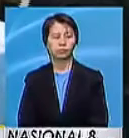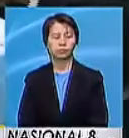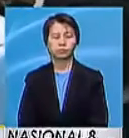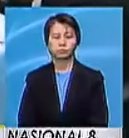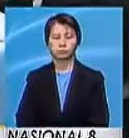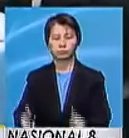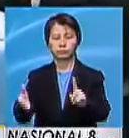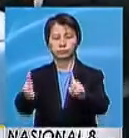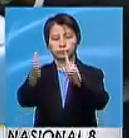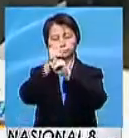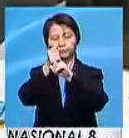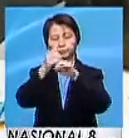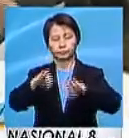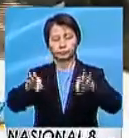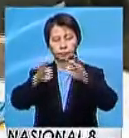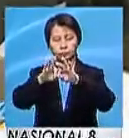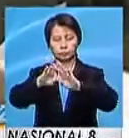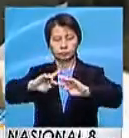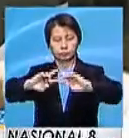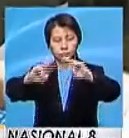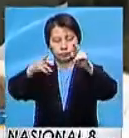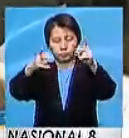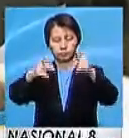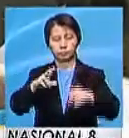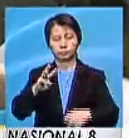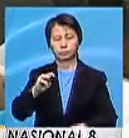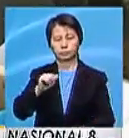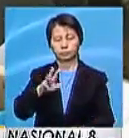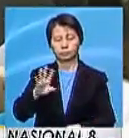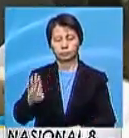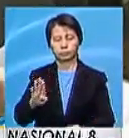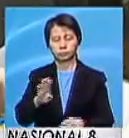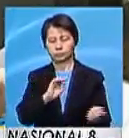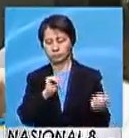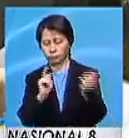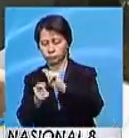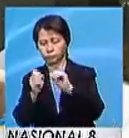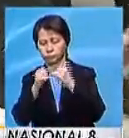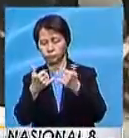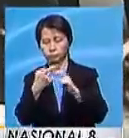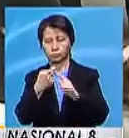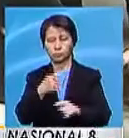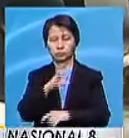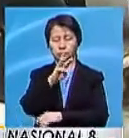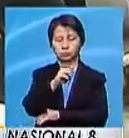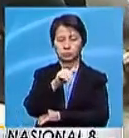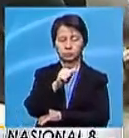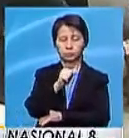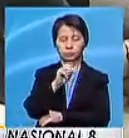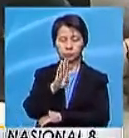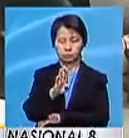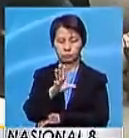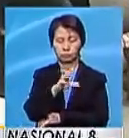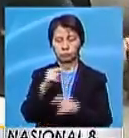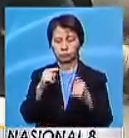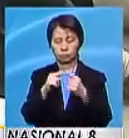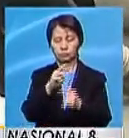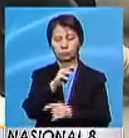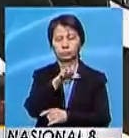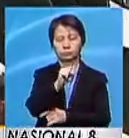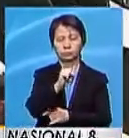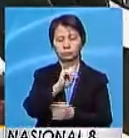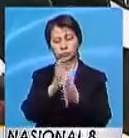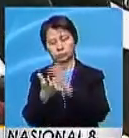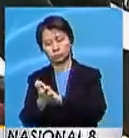Antara pencapaian utama pelan pemulihan MAB termasuk peralihan syarikat daripada Malaysia Airlines System Berhad MAS kepada